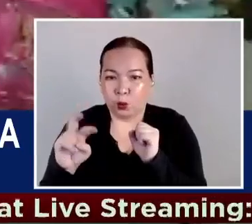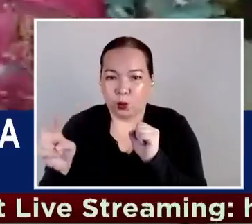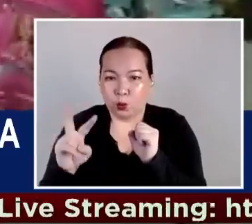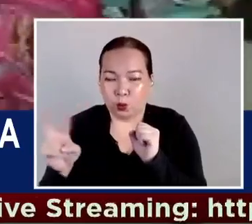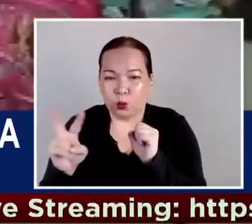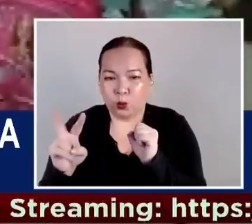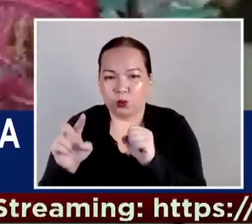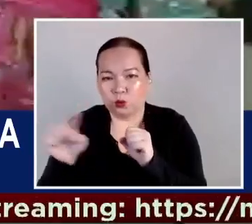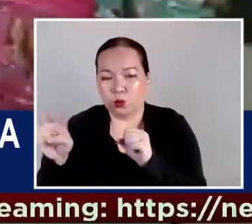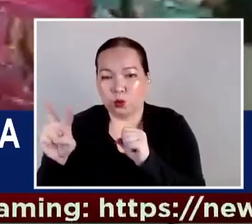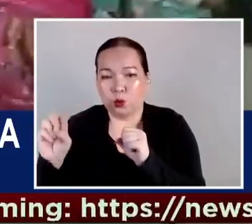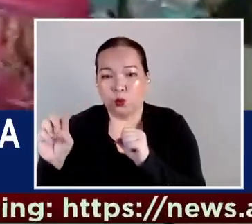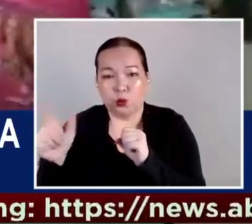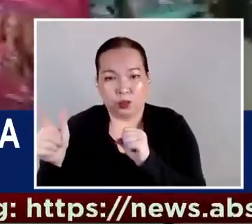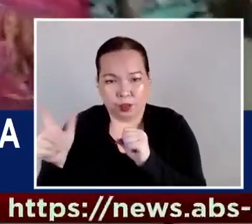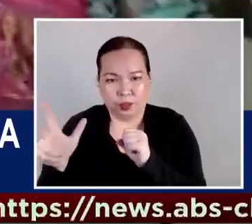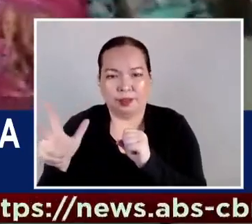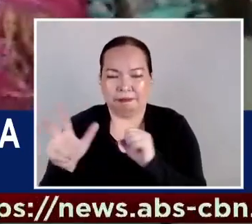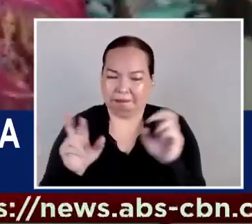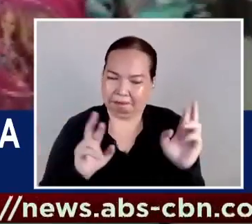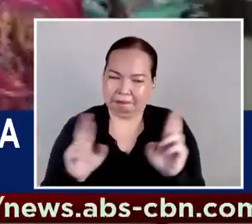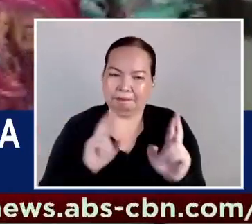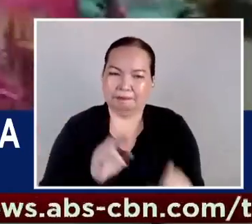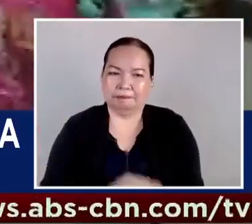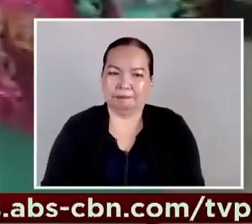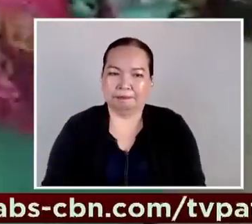2022-2023. Ara Perez, ABS-CBN News.